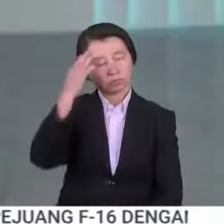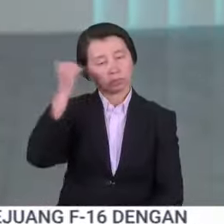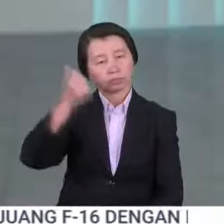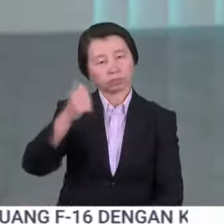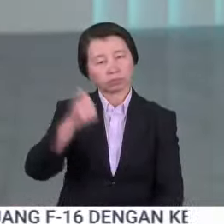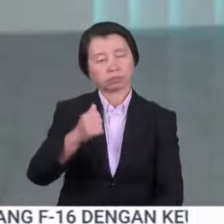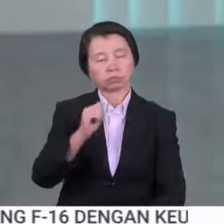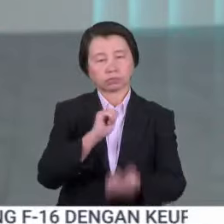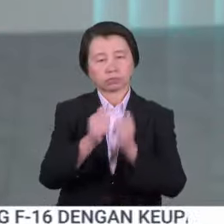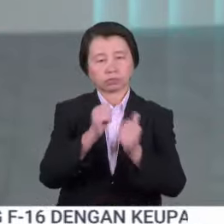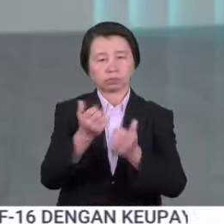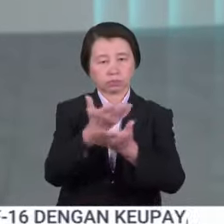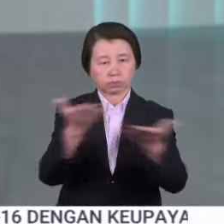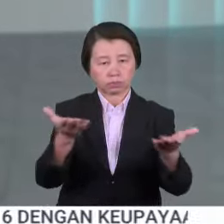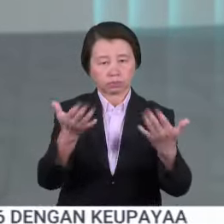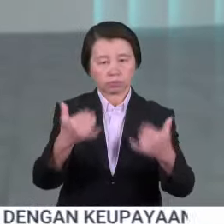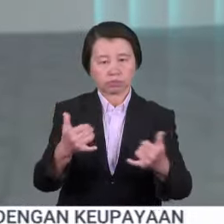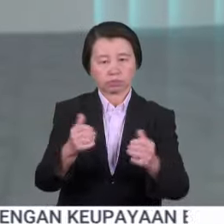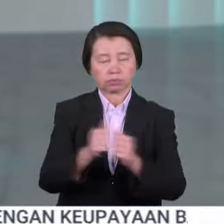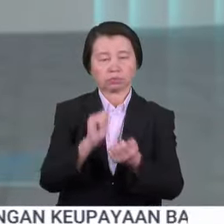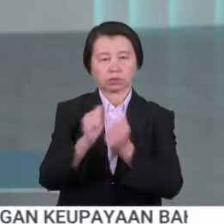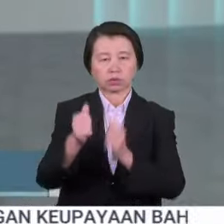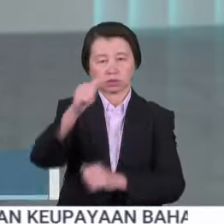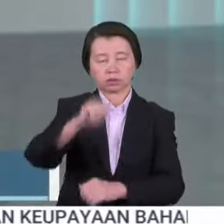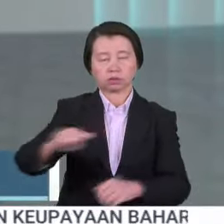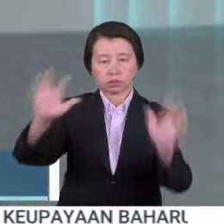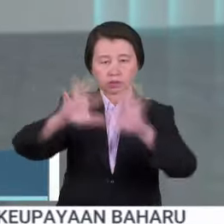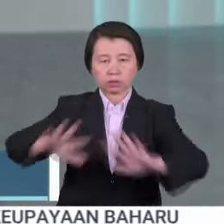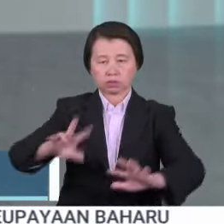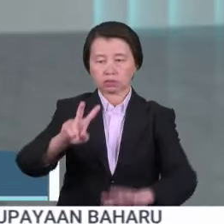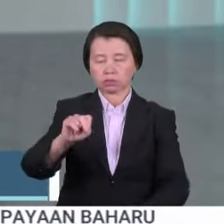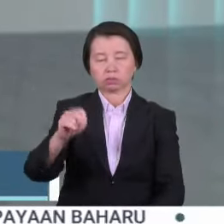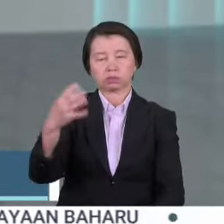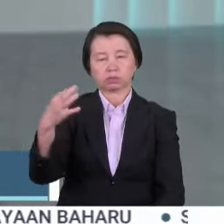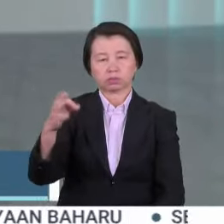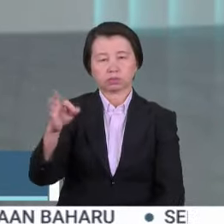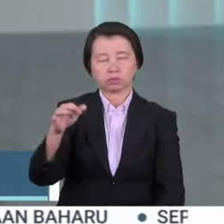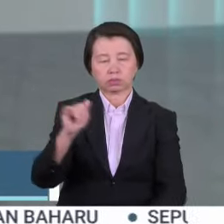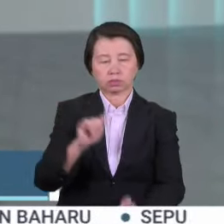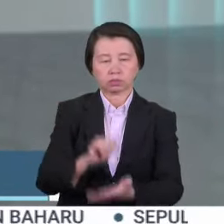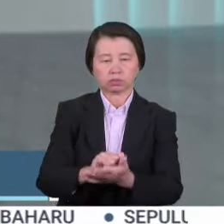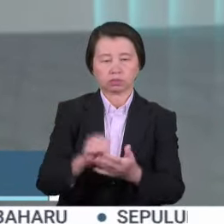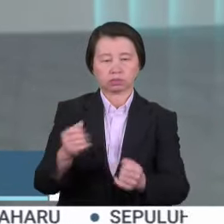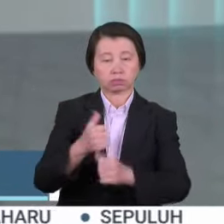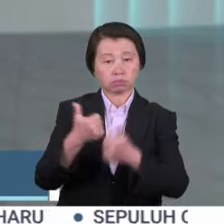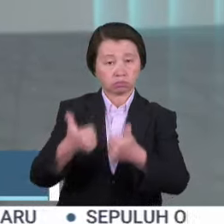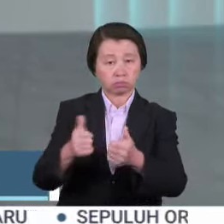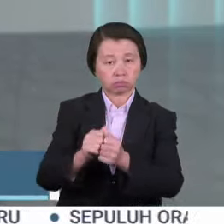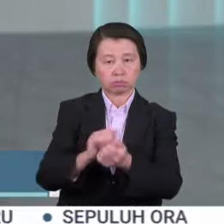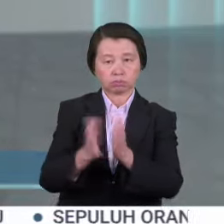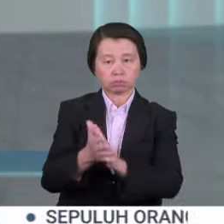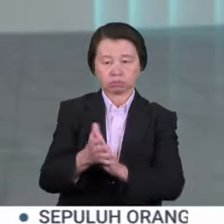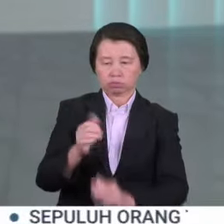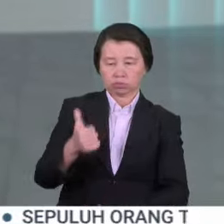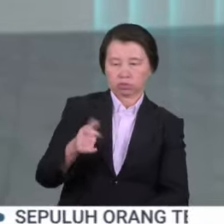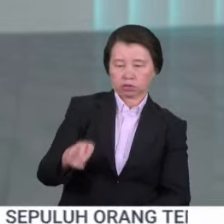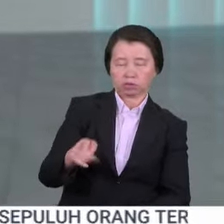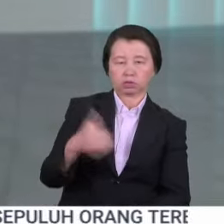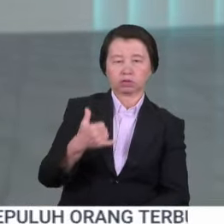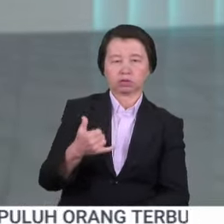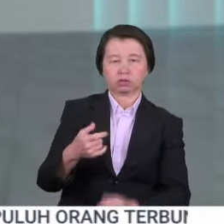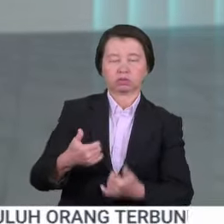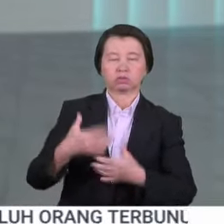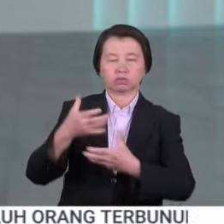Assalamualaikum dan salam sukan untuk semua. Sejak dipertandingkan di Sukan SEA Filipina 2019, kontinjen e-sukan negara terus cemerlang apabila menjadi antara